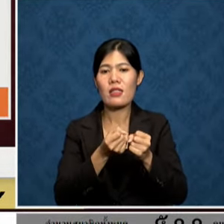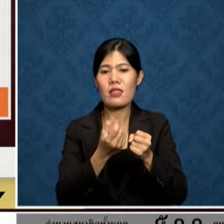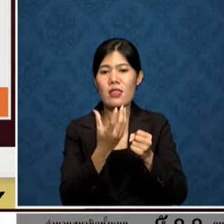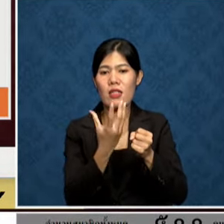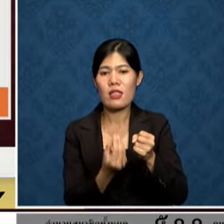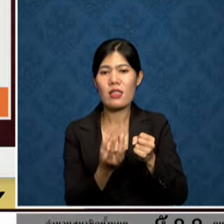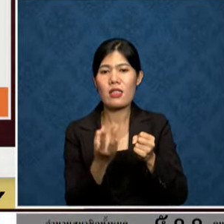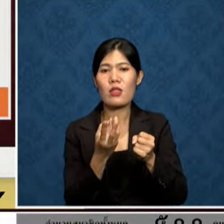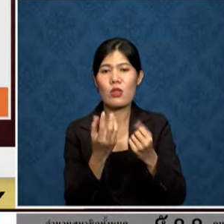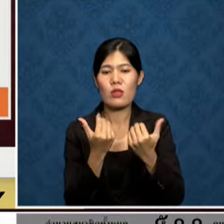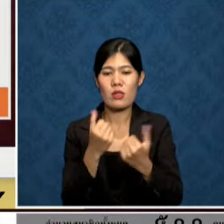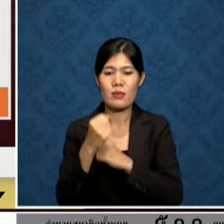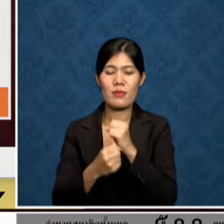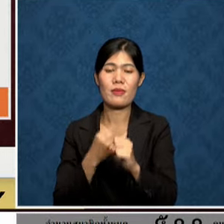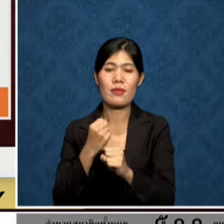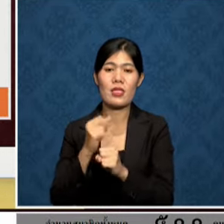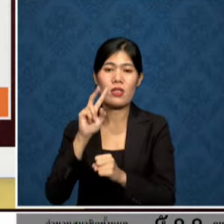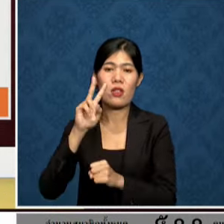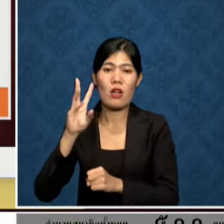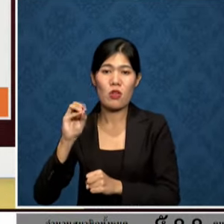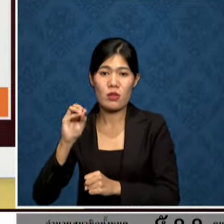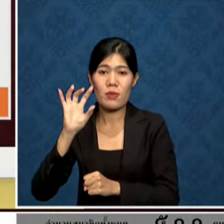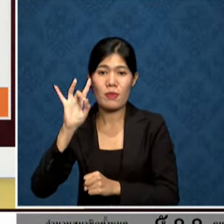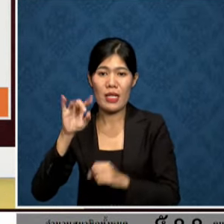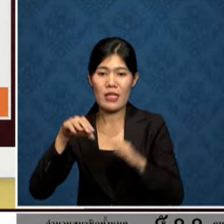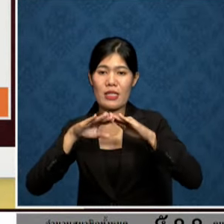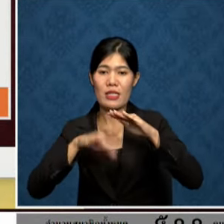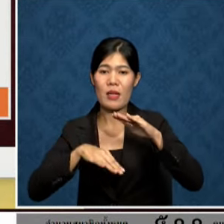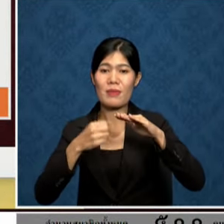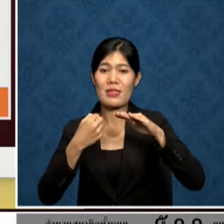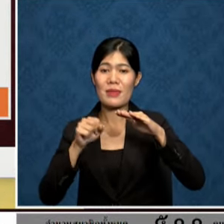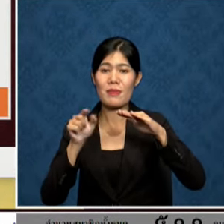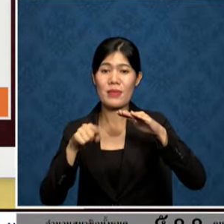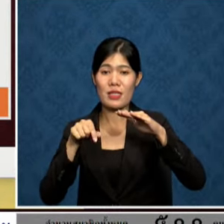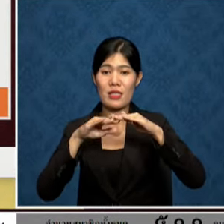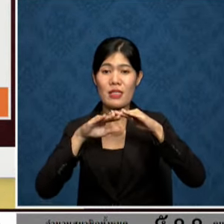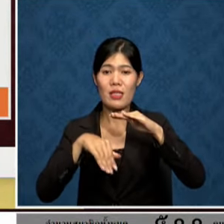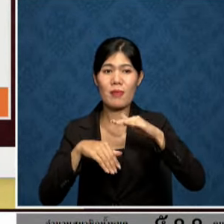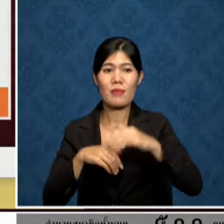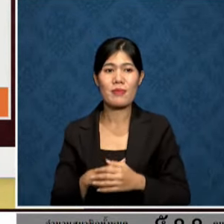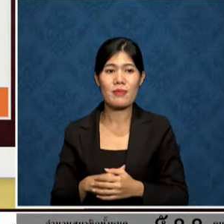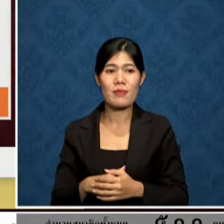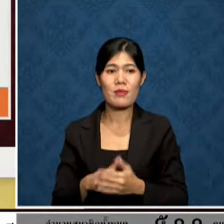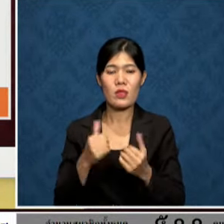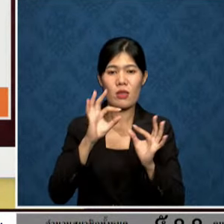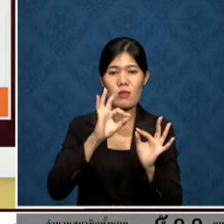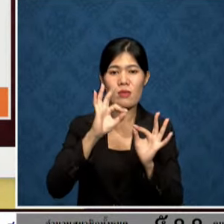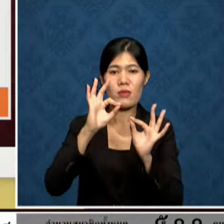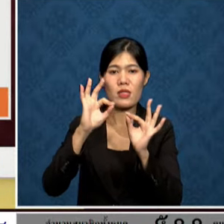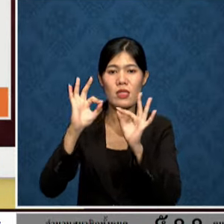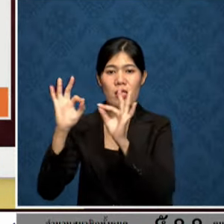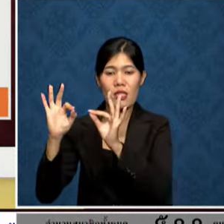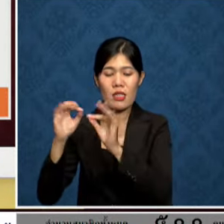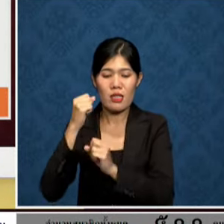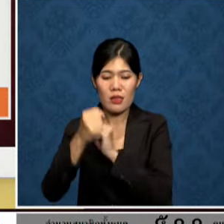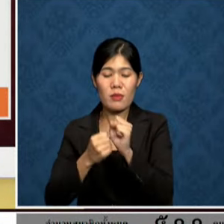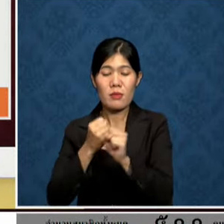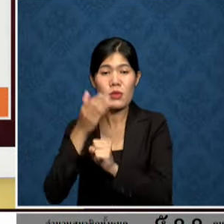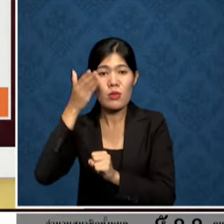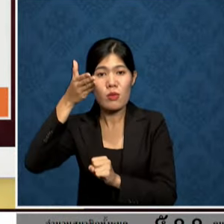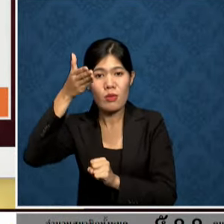ปี 6 2568ก็ไม่ถึง 10%พอดีเลยค่ะก็ไม่รู้ว่าจะต้องเลื่อนแบบนี้ไปในปีต่อๆไปต่อๆไปหรือเปล่านะ